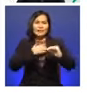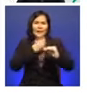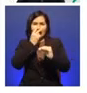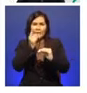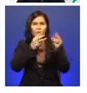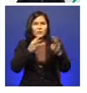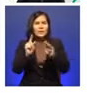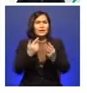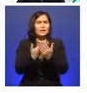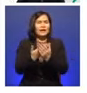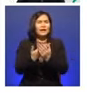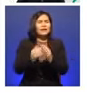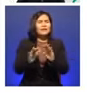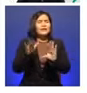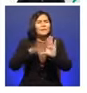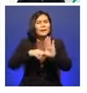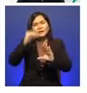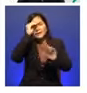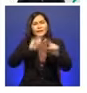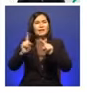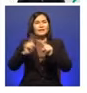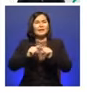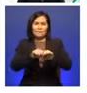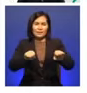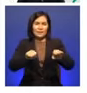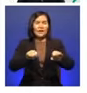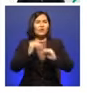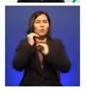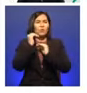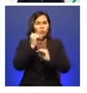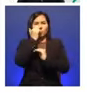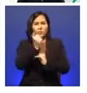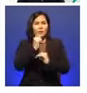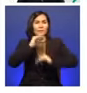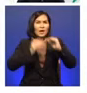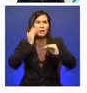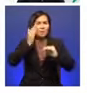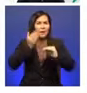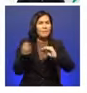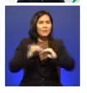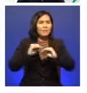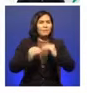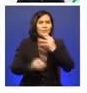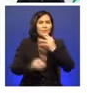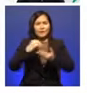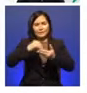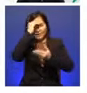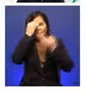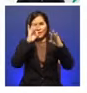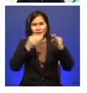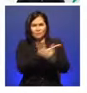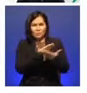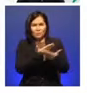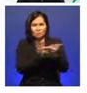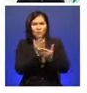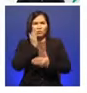หน่วยกิจต่างๆสู่แล้วก็พัฒนาสู่การเรียนฟรีในที่สุดซึ่งก็เป็นเรื่องระยะยาวที่เราคงจะต้องช่วยกันคบคิดต่อไปนะครับว่